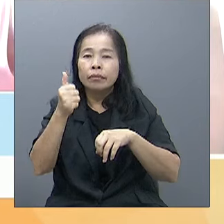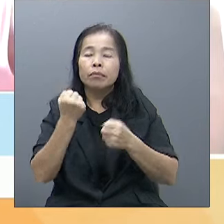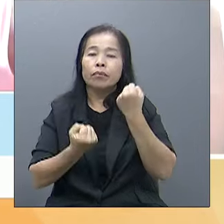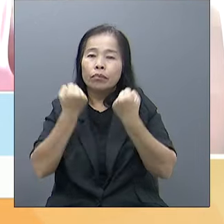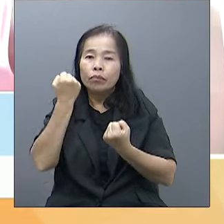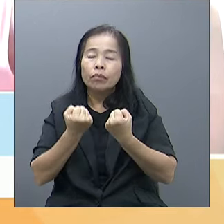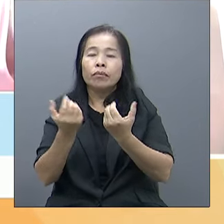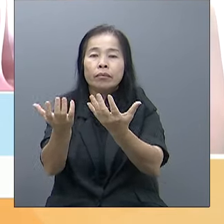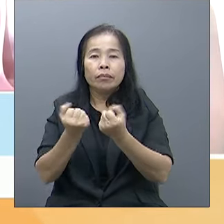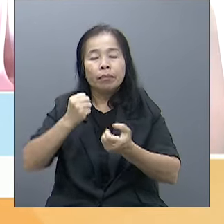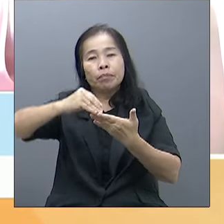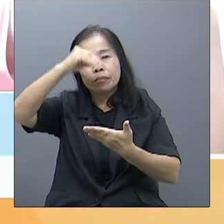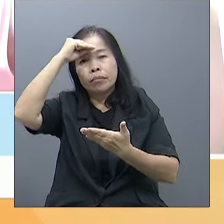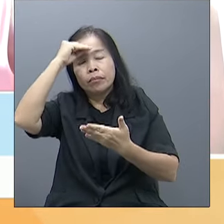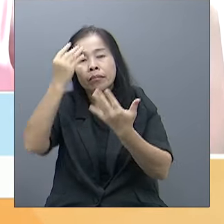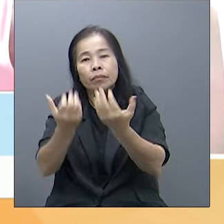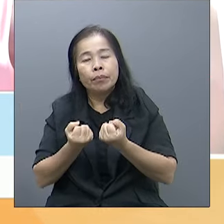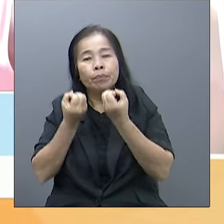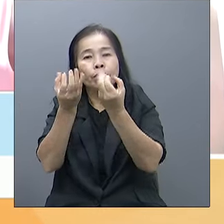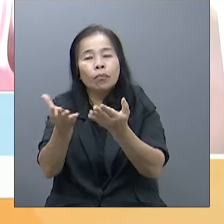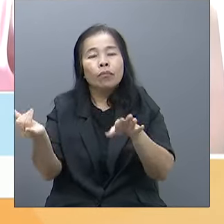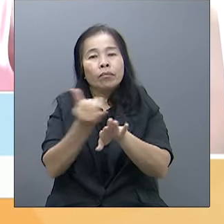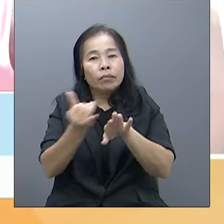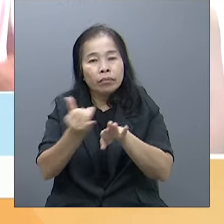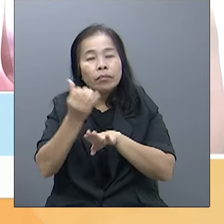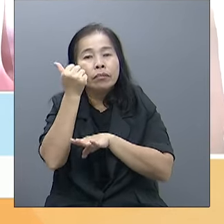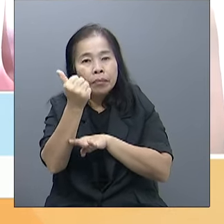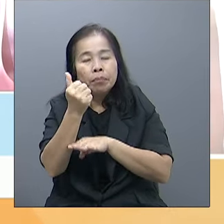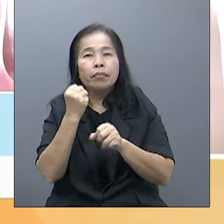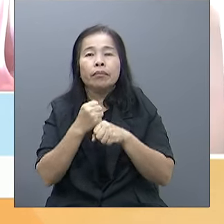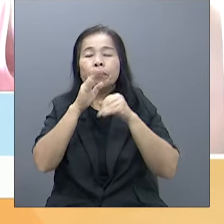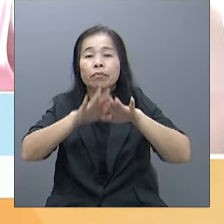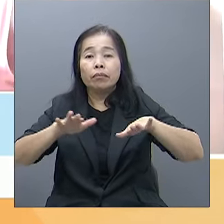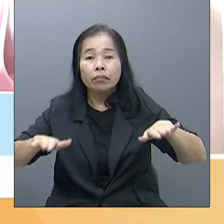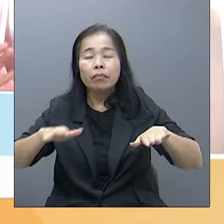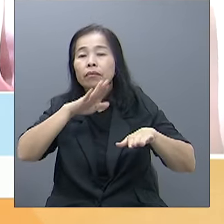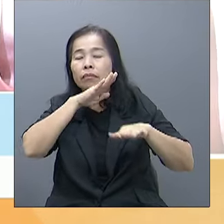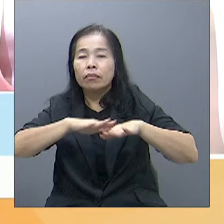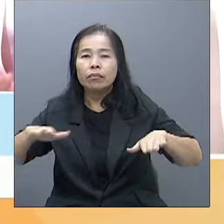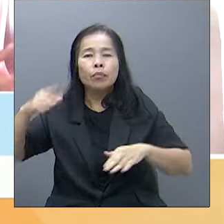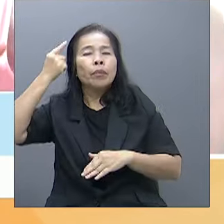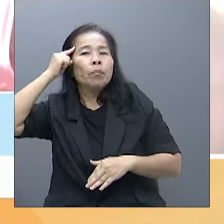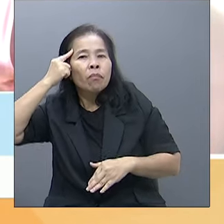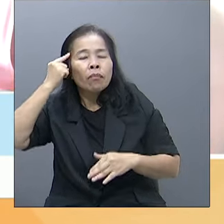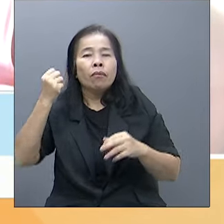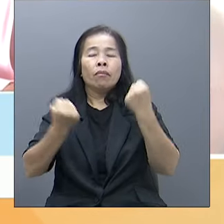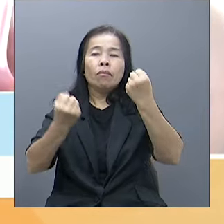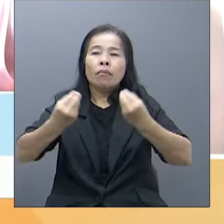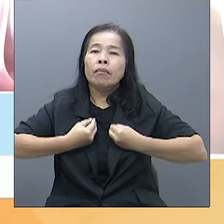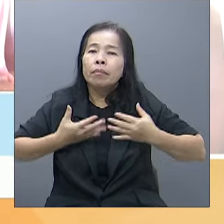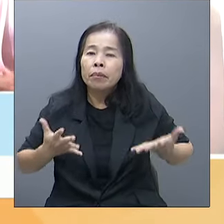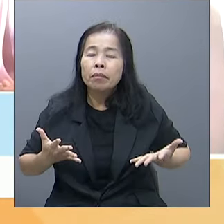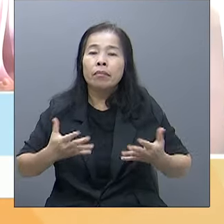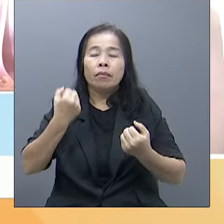พื่อที่จะช่วยอำนวยความสะดวกรวมไปถึงลดความเสี่ยงในการที่หากว่าเด็กเนี่ยไม่มีโอกาสได้เข้าถึงรถโรงเรียนหรือโรงเรียนบางแห่งในพื้น